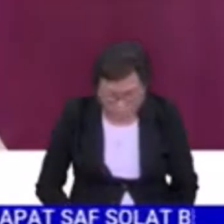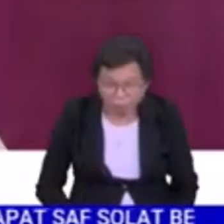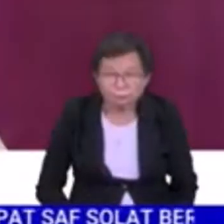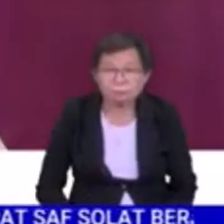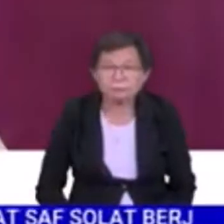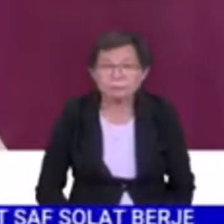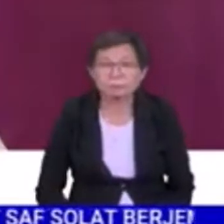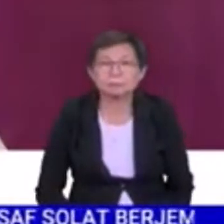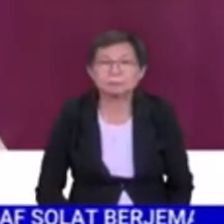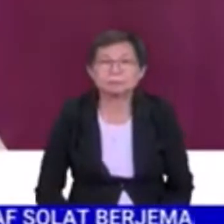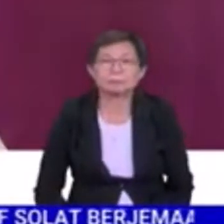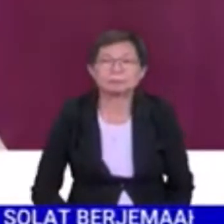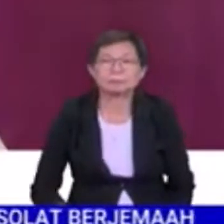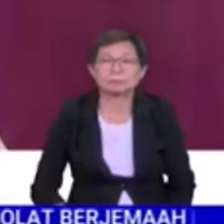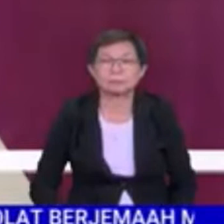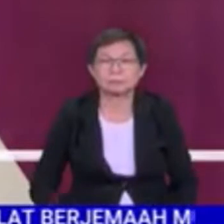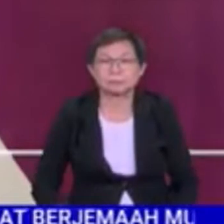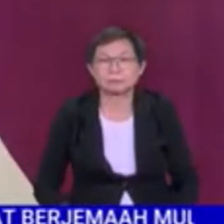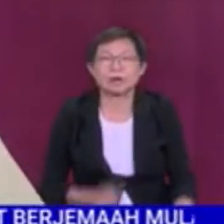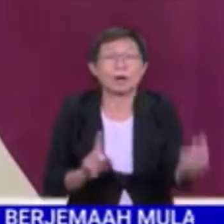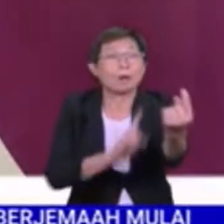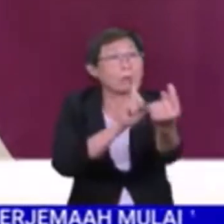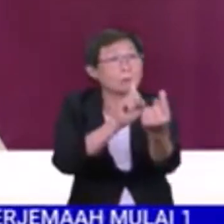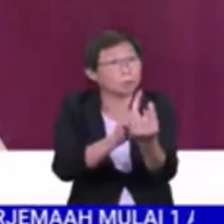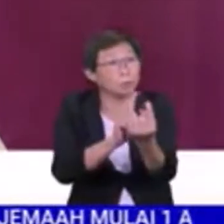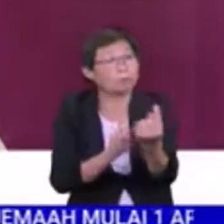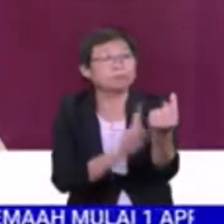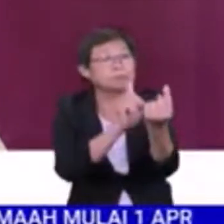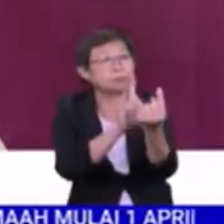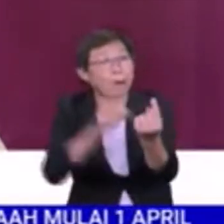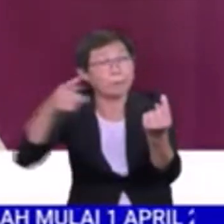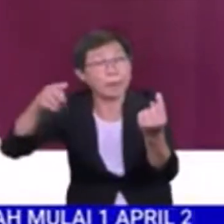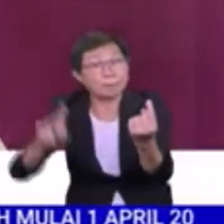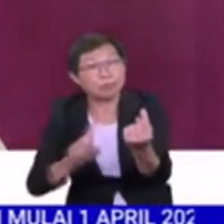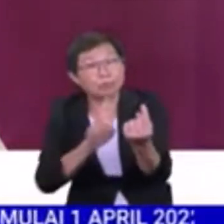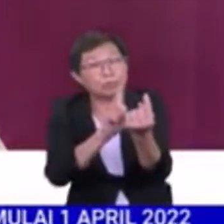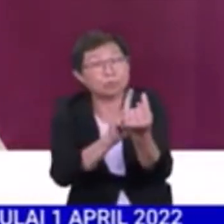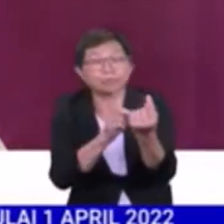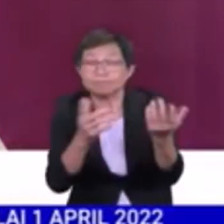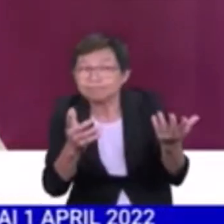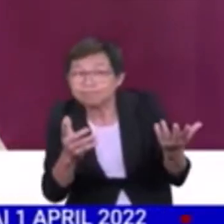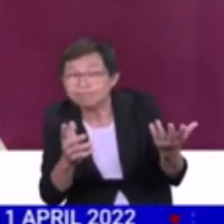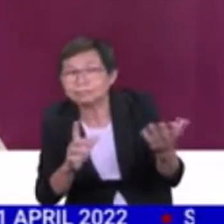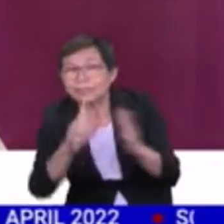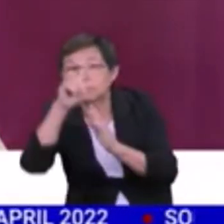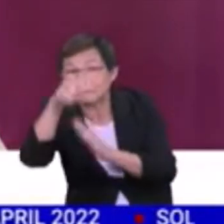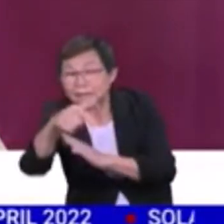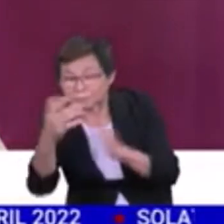Jadi di pertemuan tersebut nanti, insyaAllah